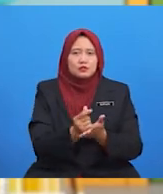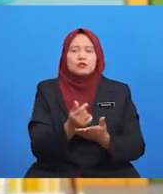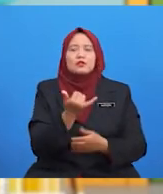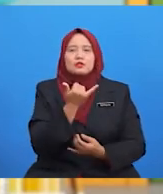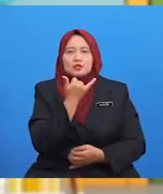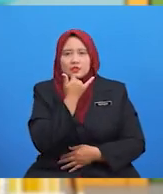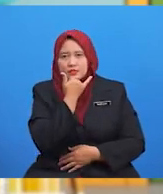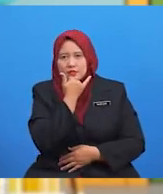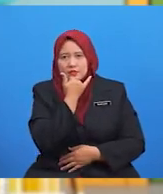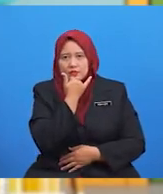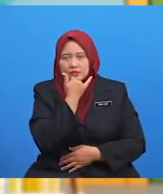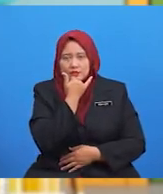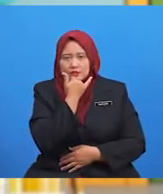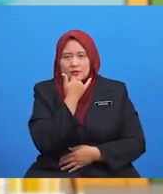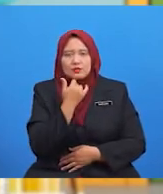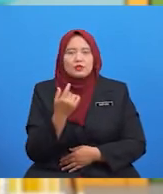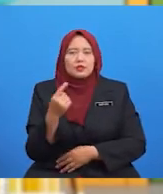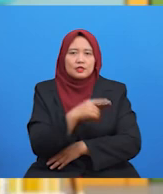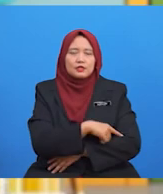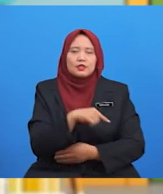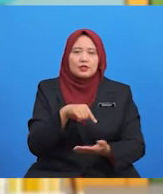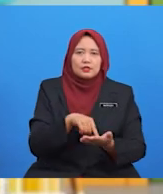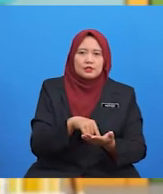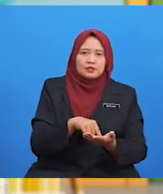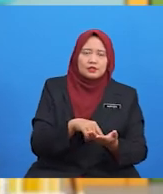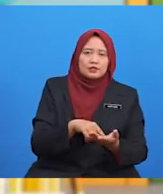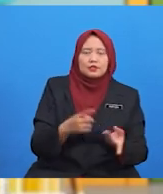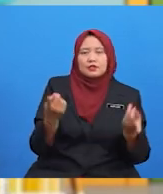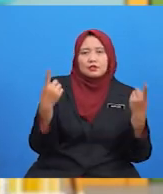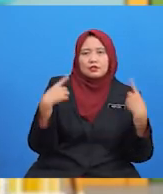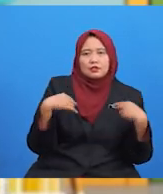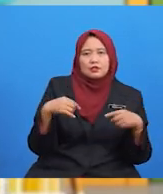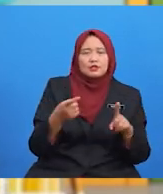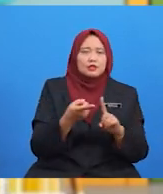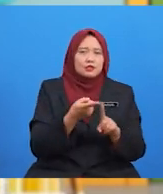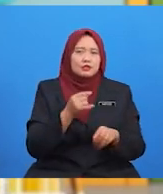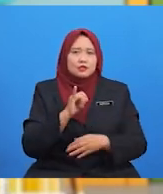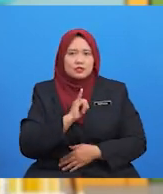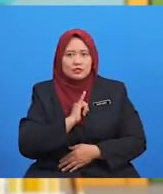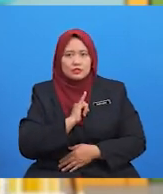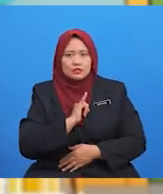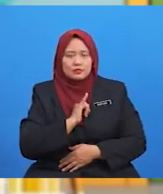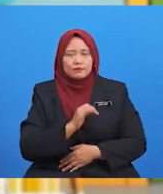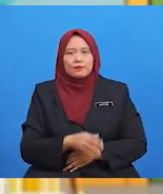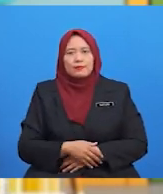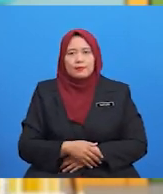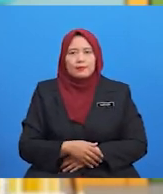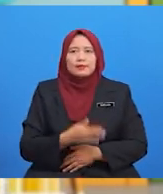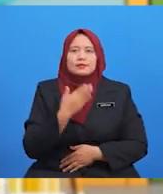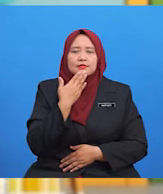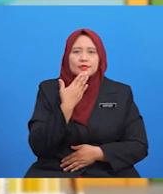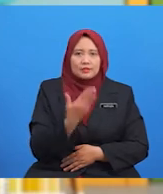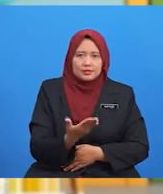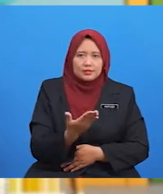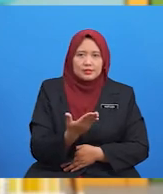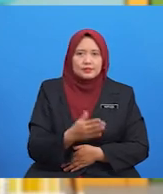pada PDPC hari ini adalah daripada saya sendiri. Sekian, terima kasih.